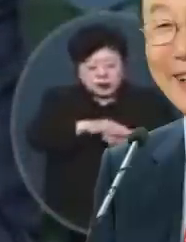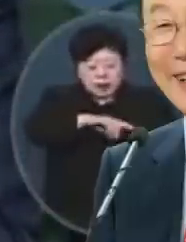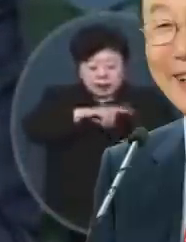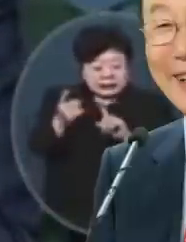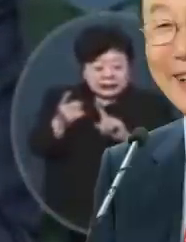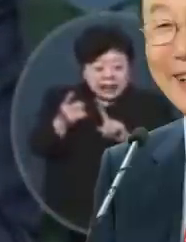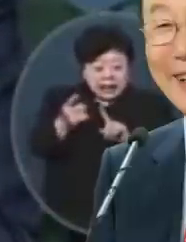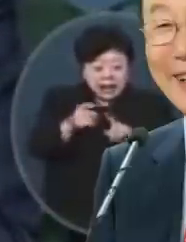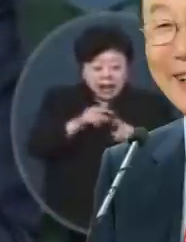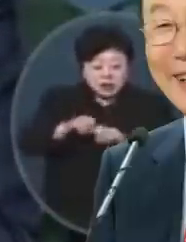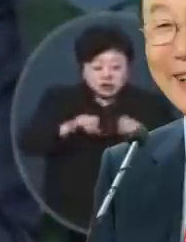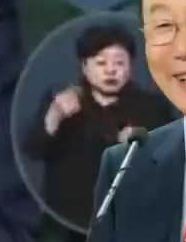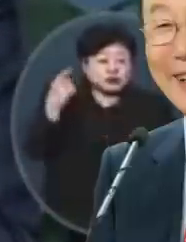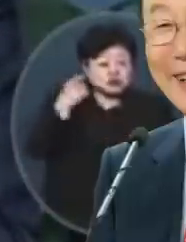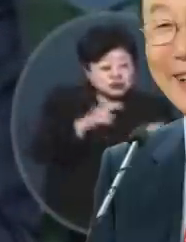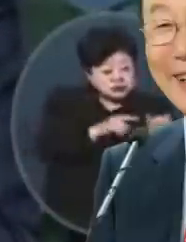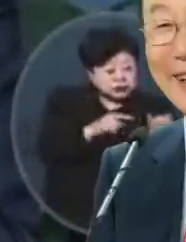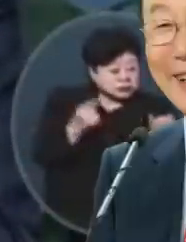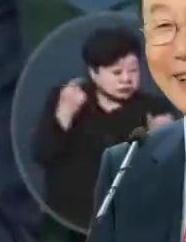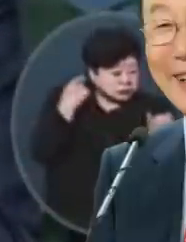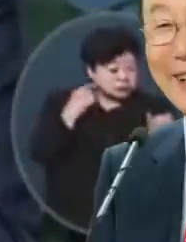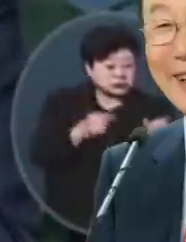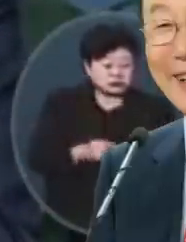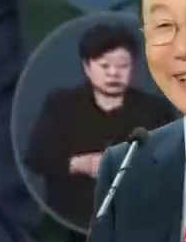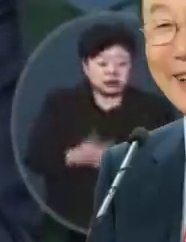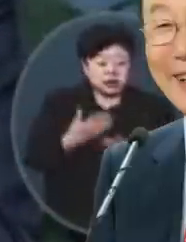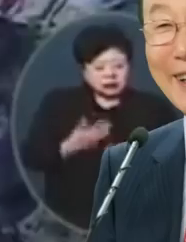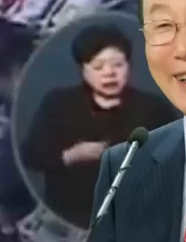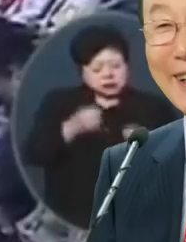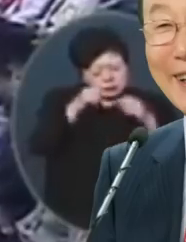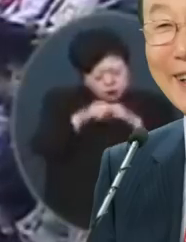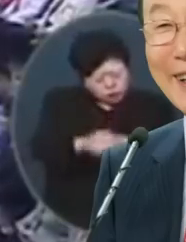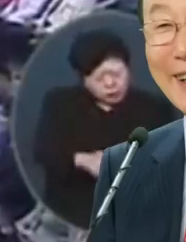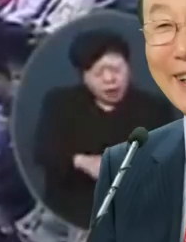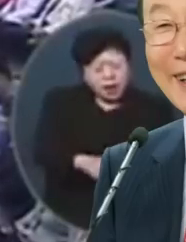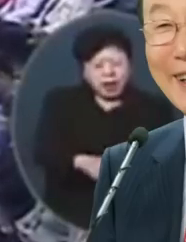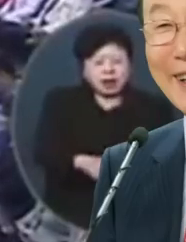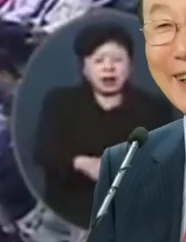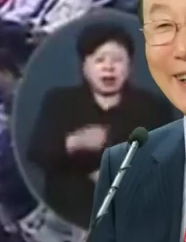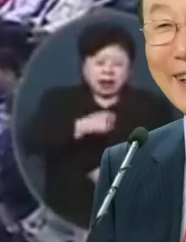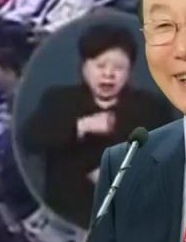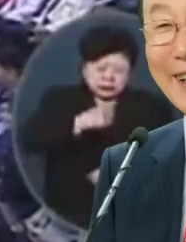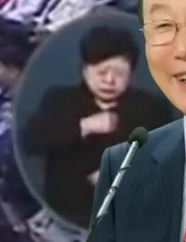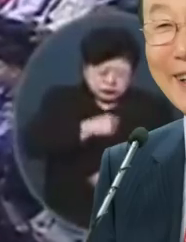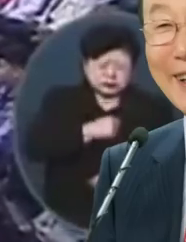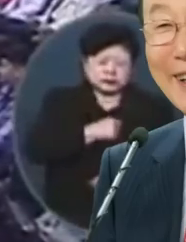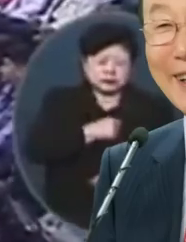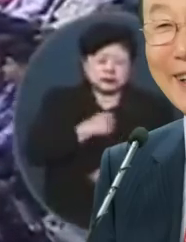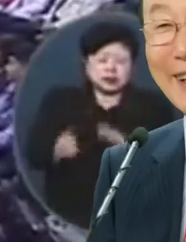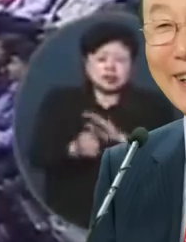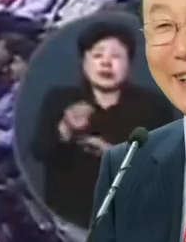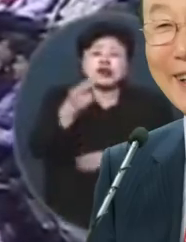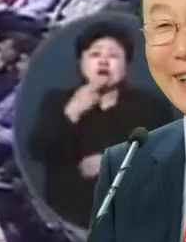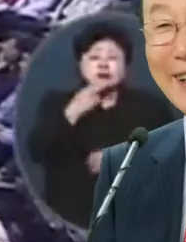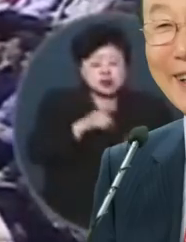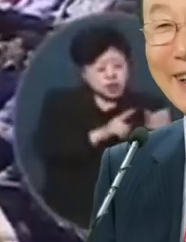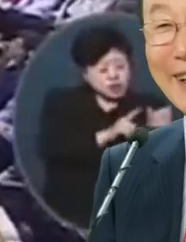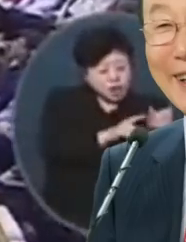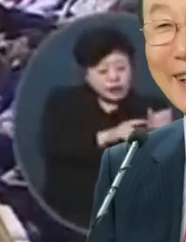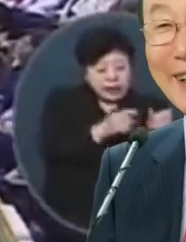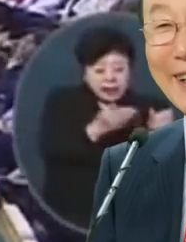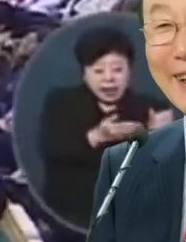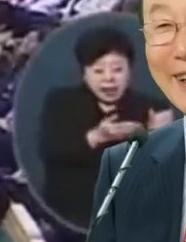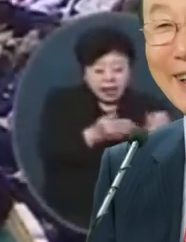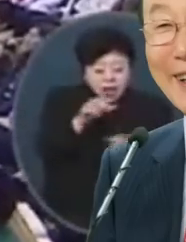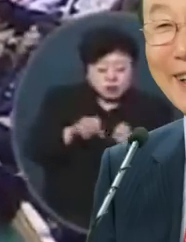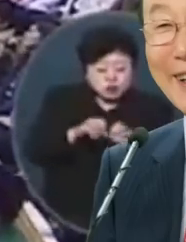건 소문을 들었었습니다. 좌절되고 절망이 가슴을 짓누르고 희망이 없는 이 여인에게